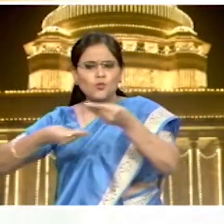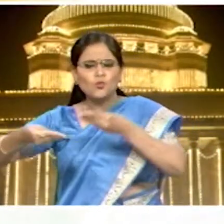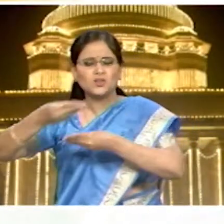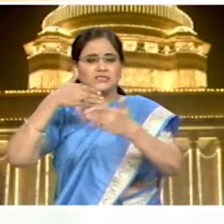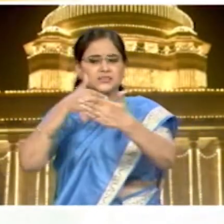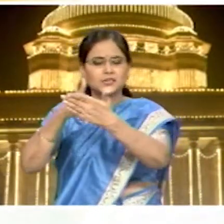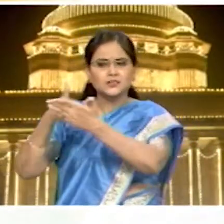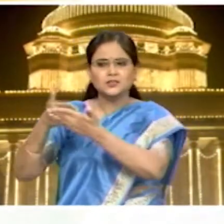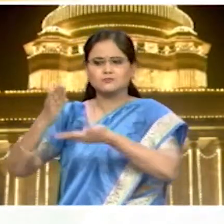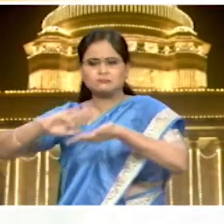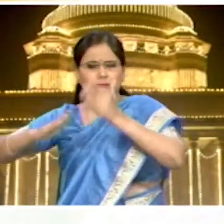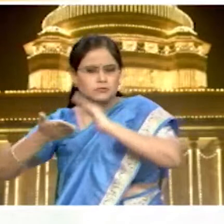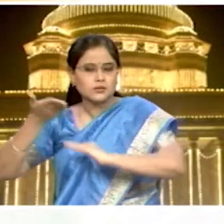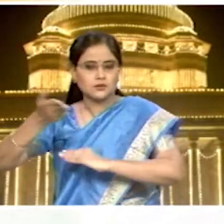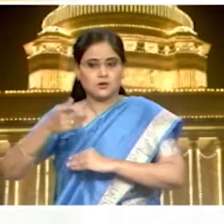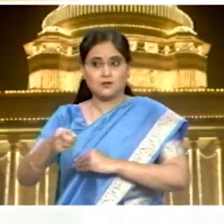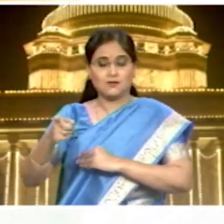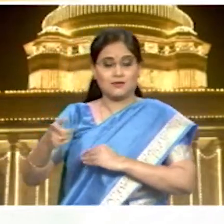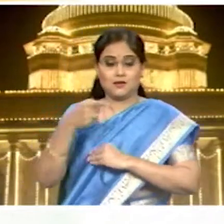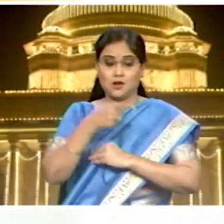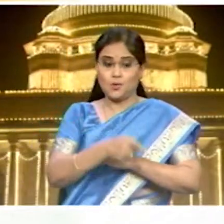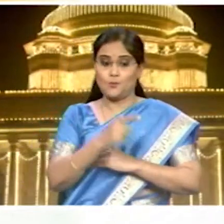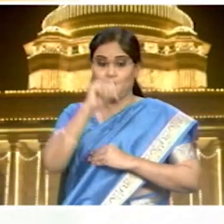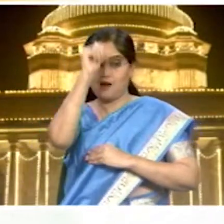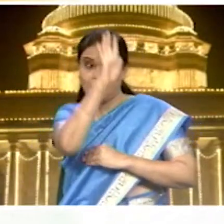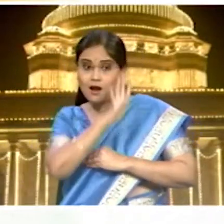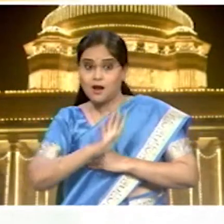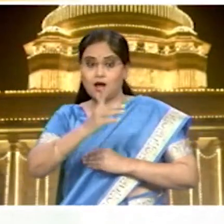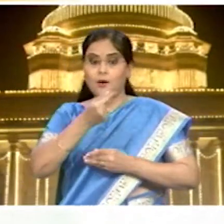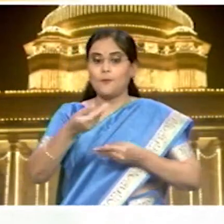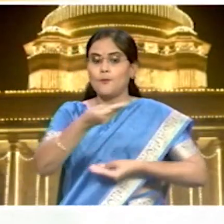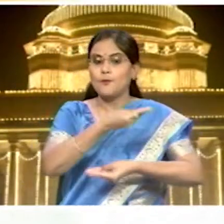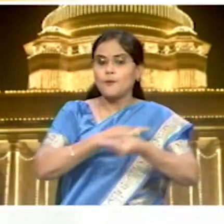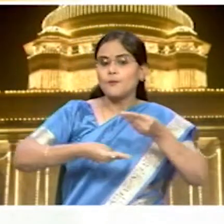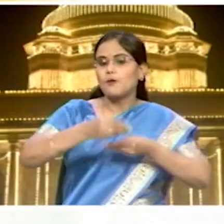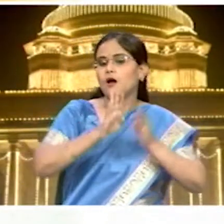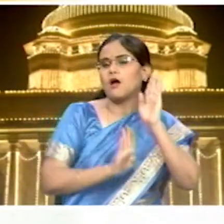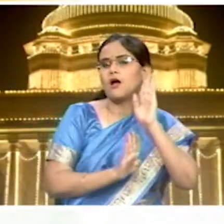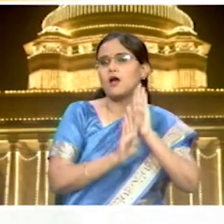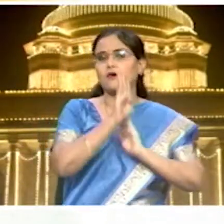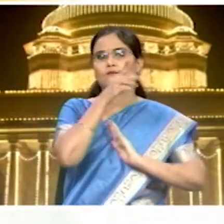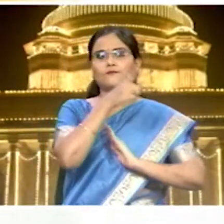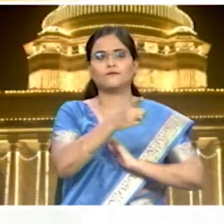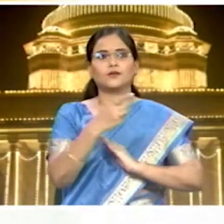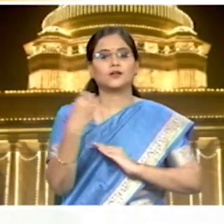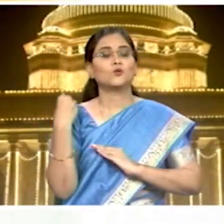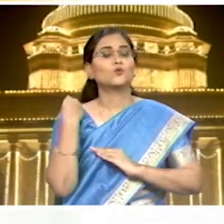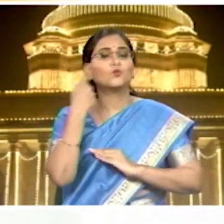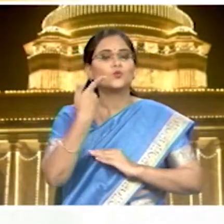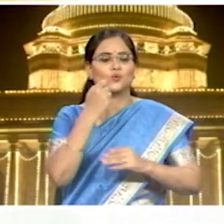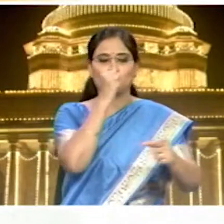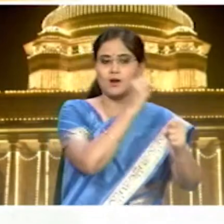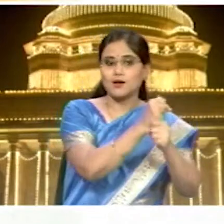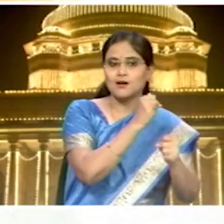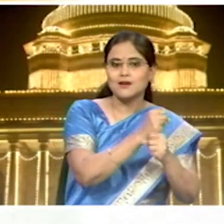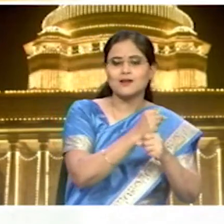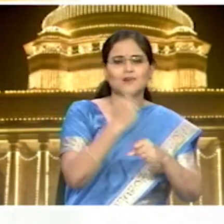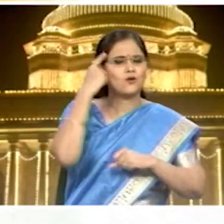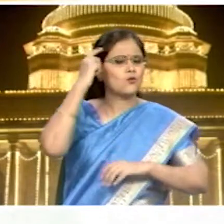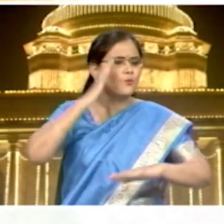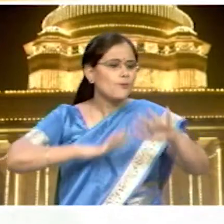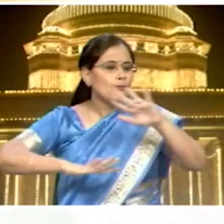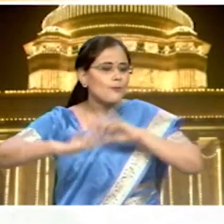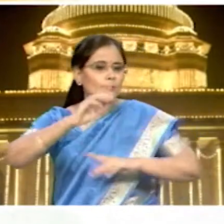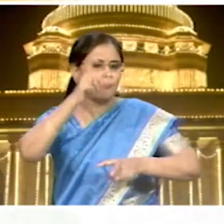के विपरीत भारत की अर्थव्यवस्था को तेजी से आगे बढ़ाने के श्रेय सरकार तथा नीति निर्माताओं